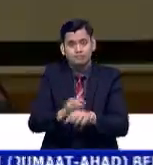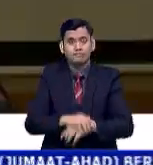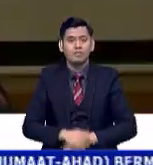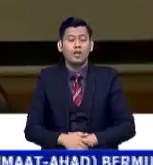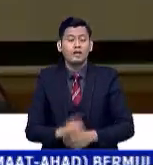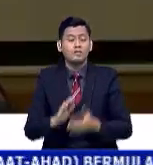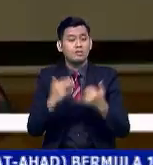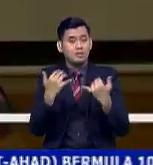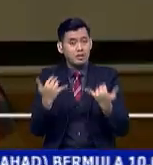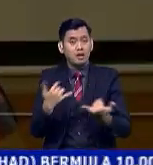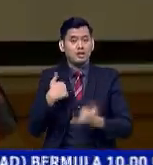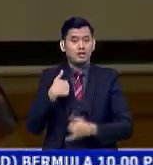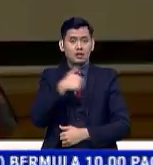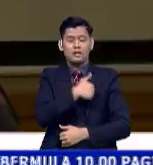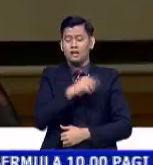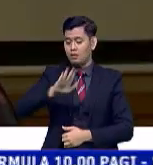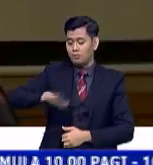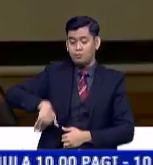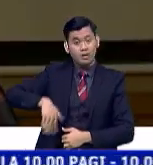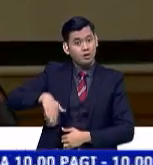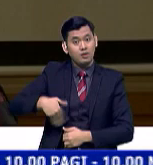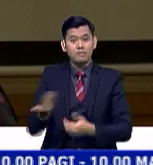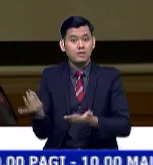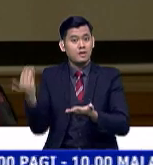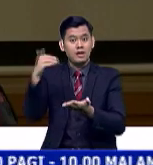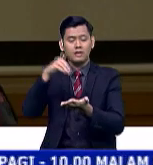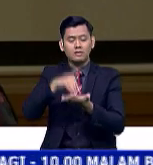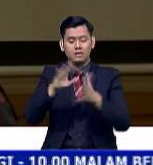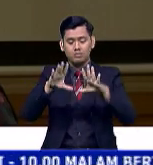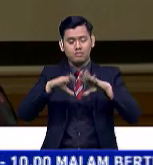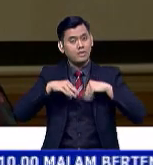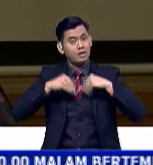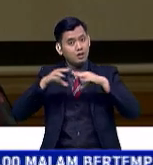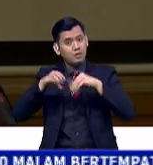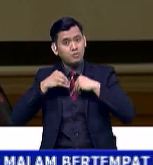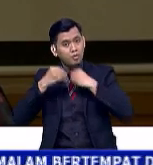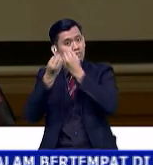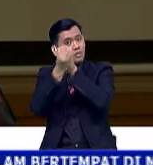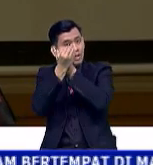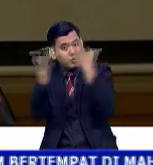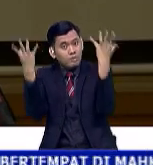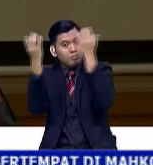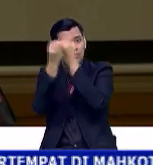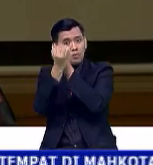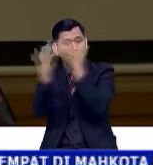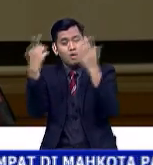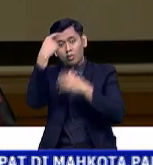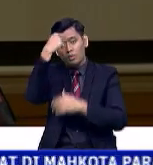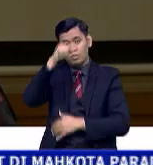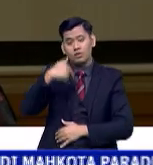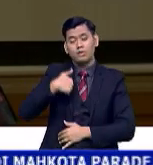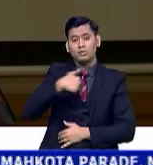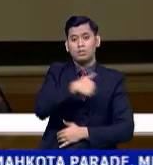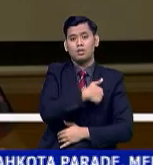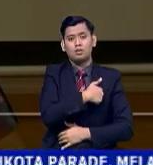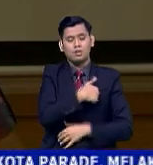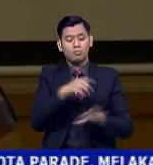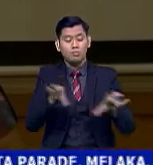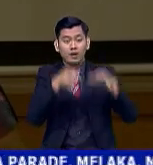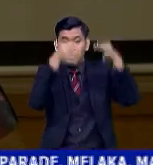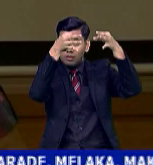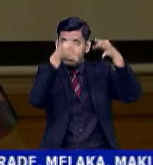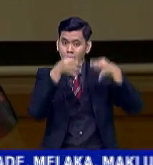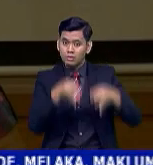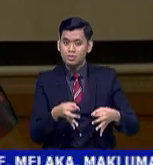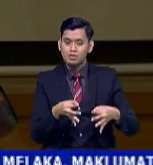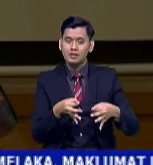Setakat ini kita belum lagi menerima apa-apa maklumat untuk kita membuat pendirian yang berbeza